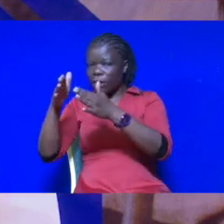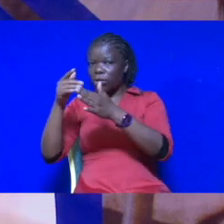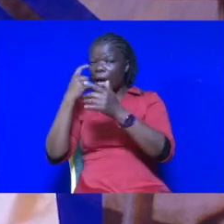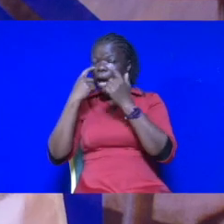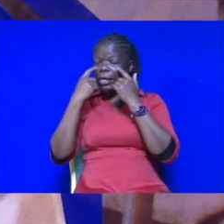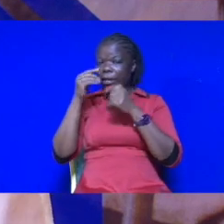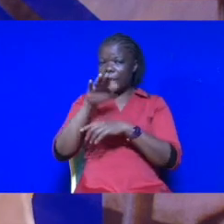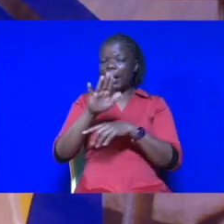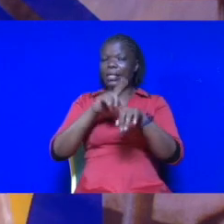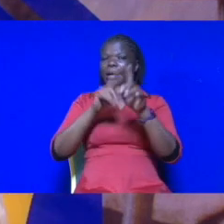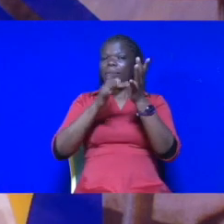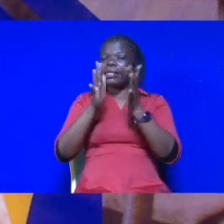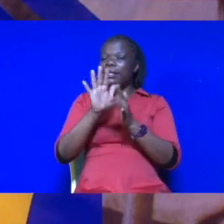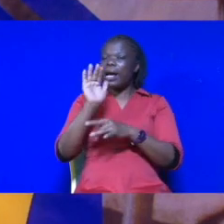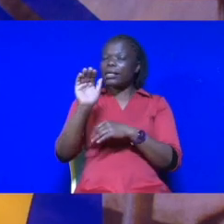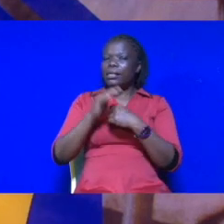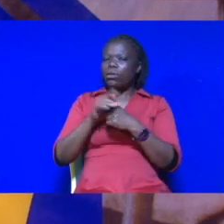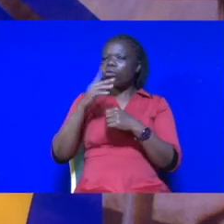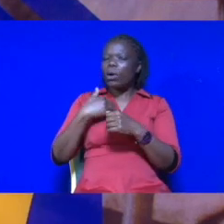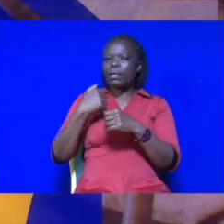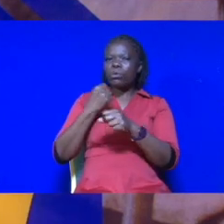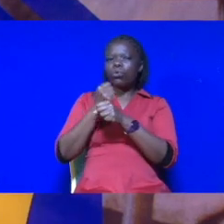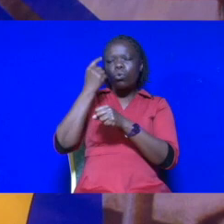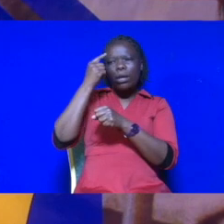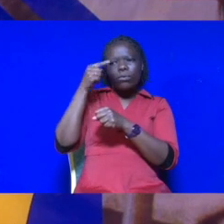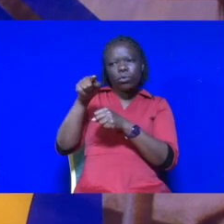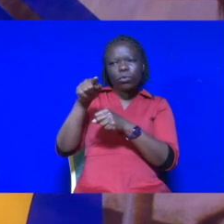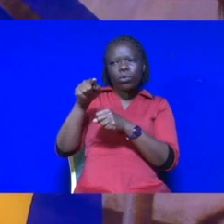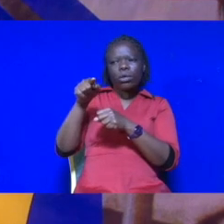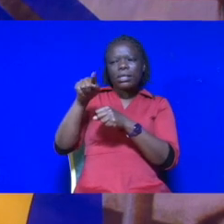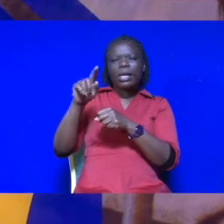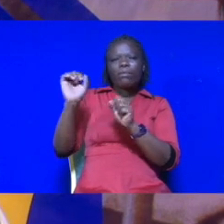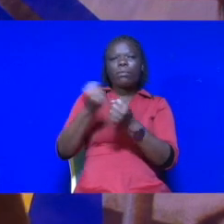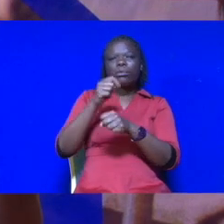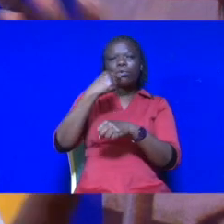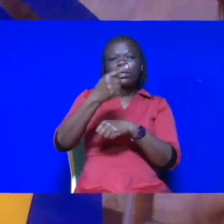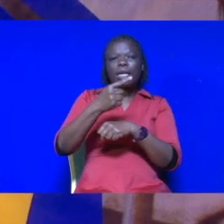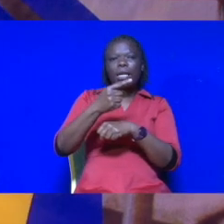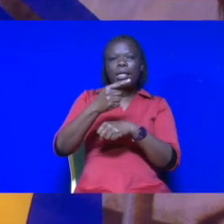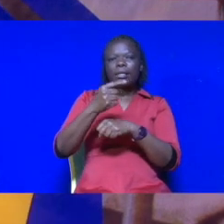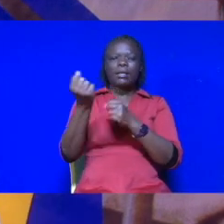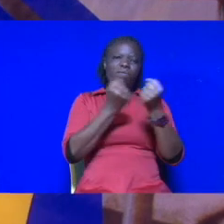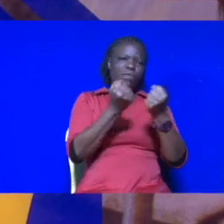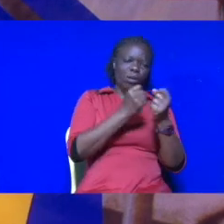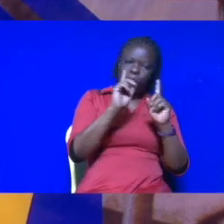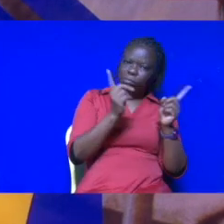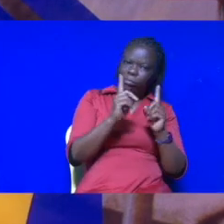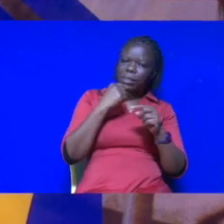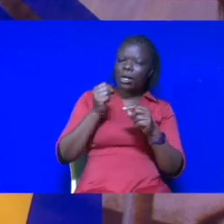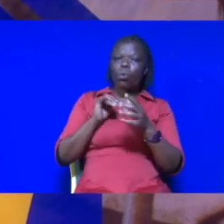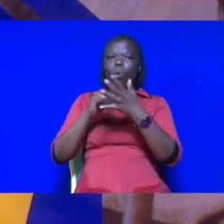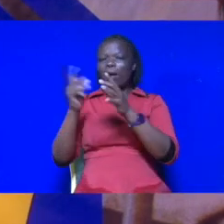yake. Yesu alipomuuliza, "Unataka nikufanyie nini?" Hakusema magari, hakusema